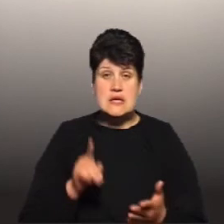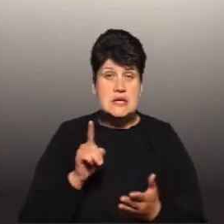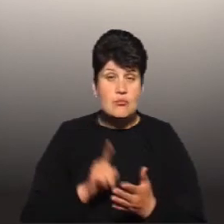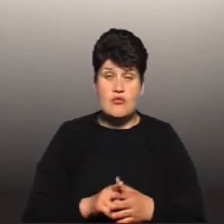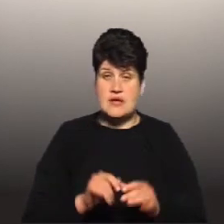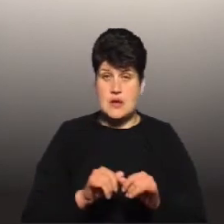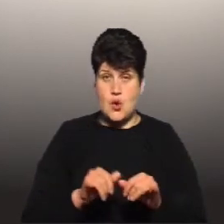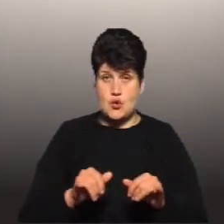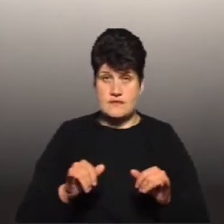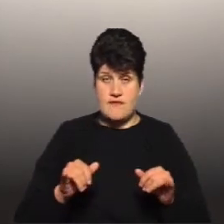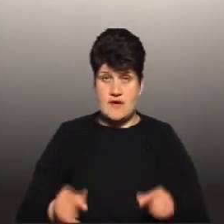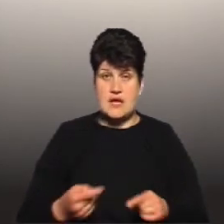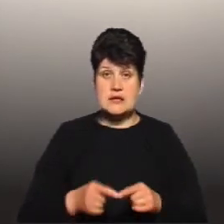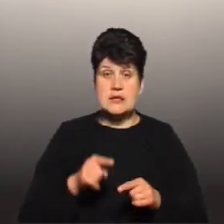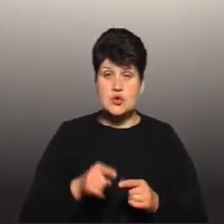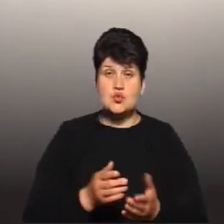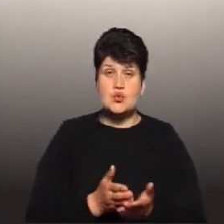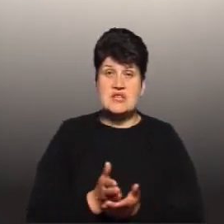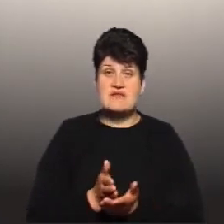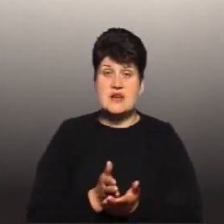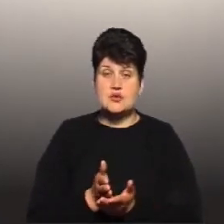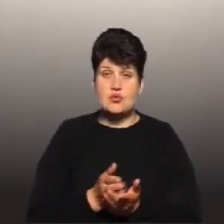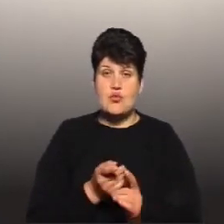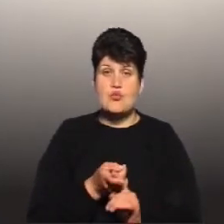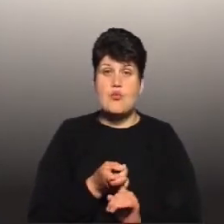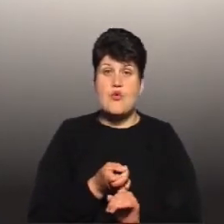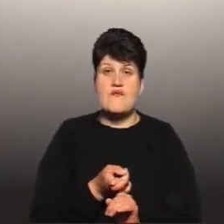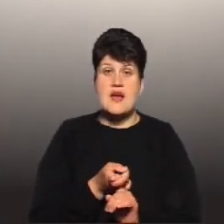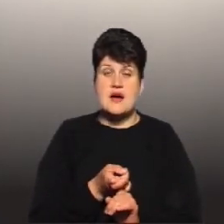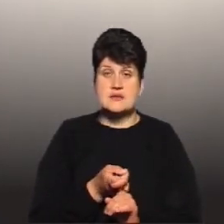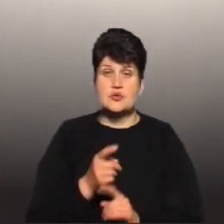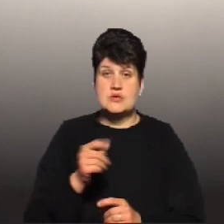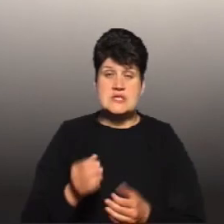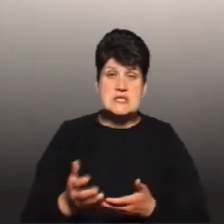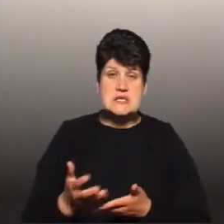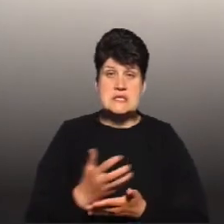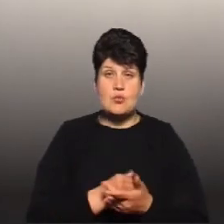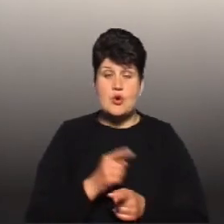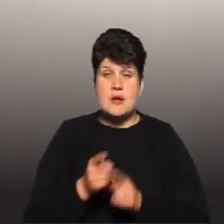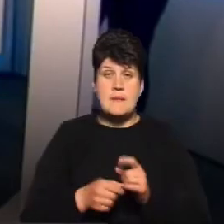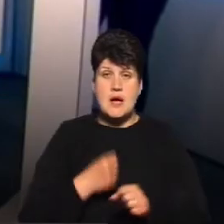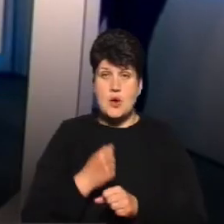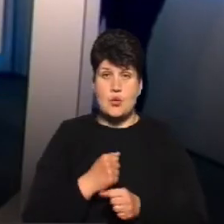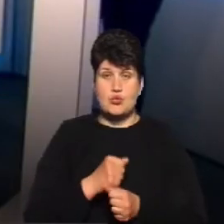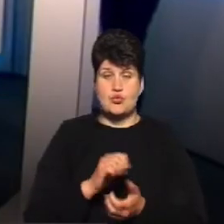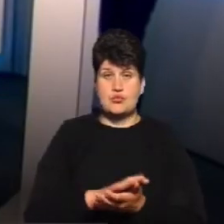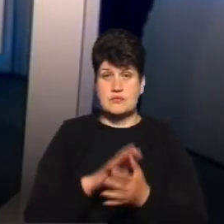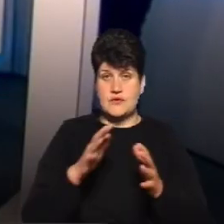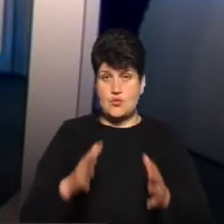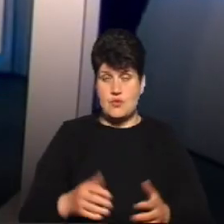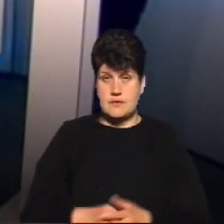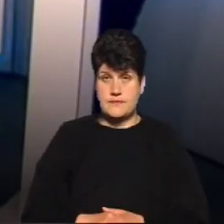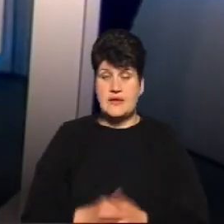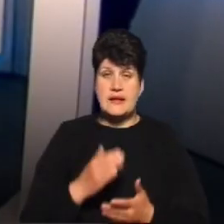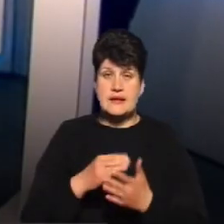оцю інфраструктуру, пов'язану зі збором і переробкою відходів. От є ще таке поняття, як схема